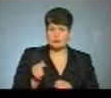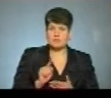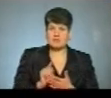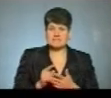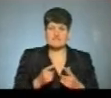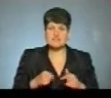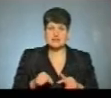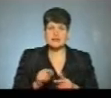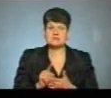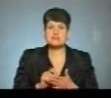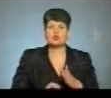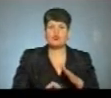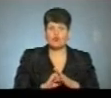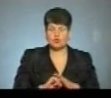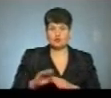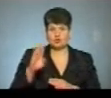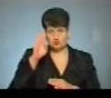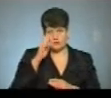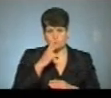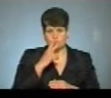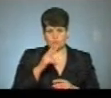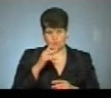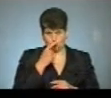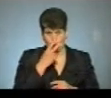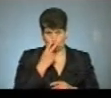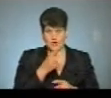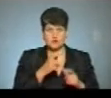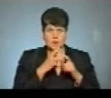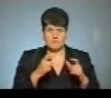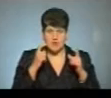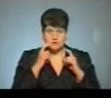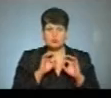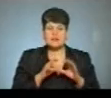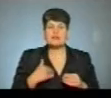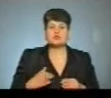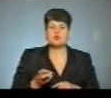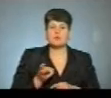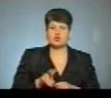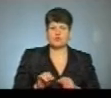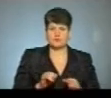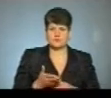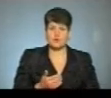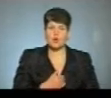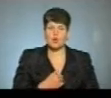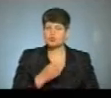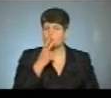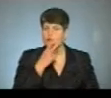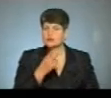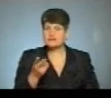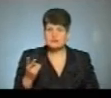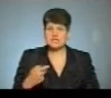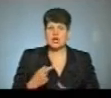відділенні Пенсійного фонду. Чоловік демонструє маску і розповідає, навіщо прийшов в управління. Хочу подивитися, чи